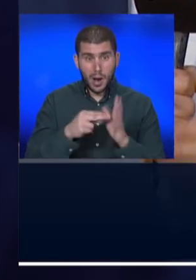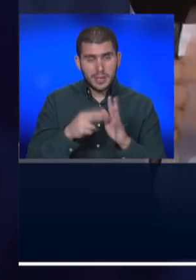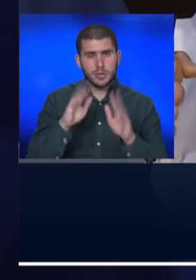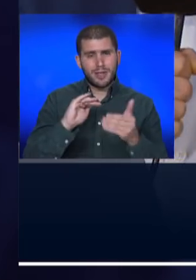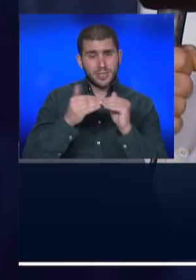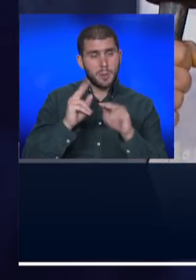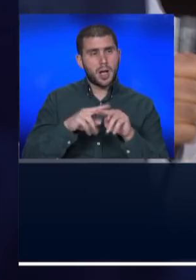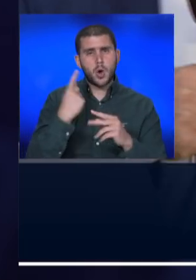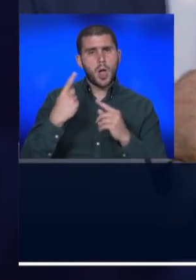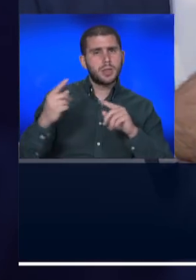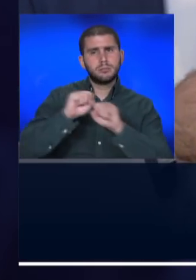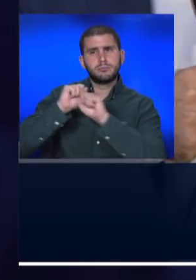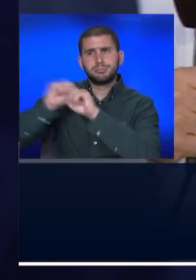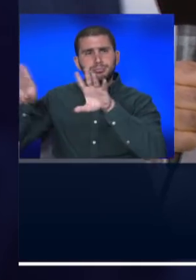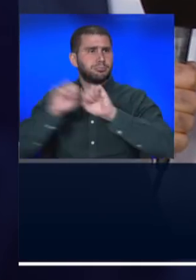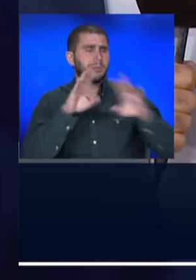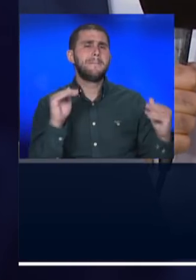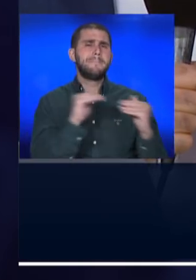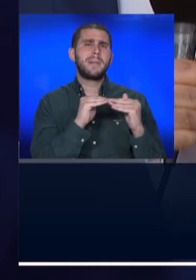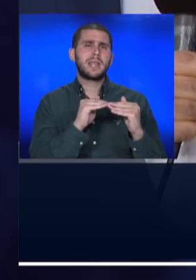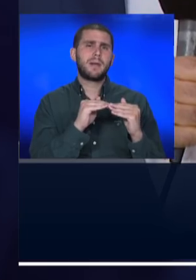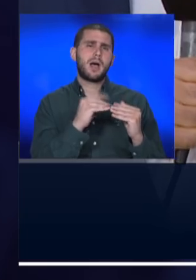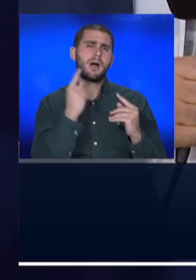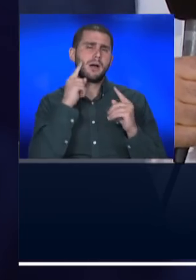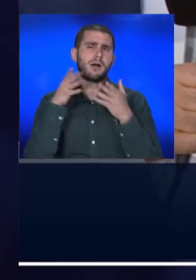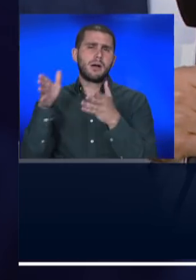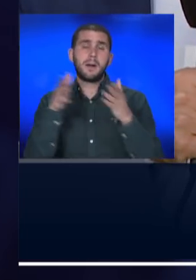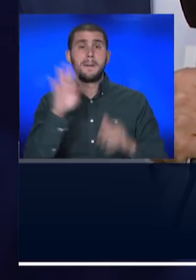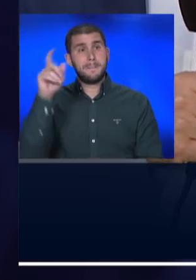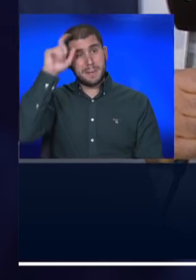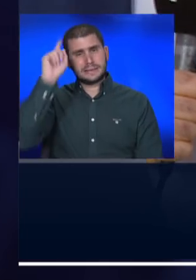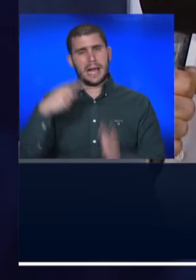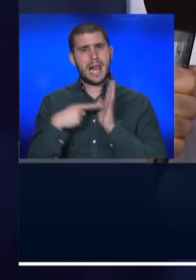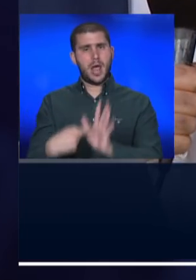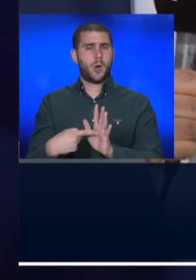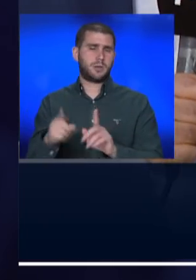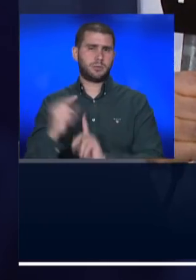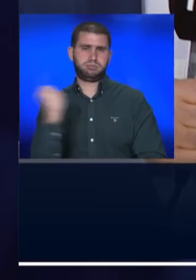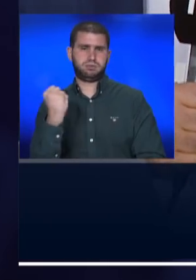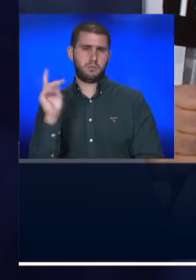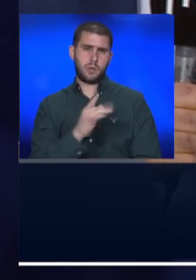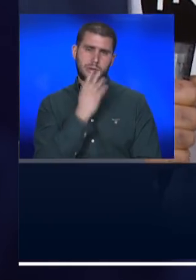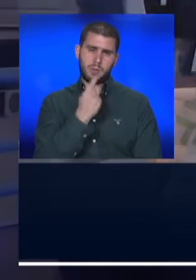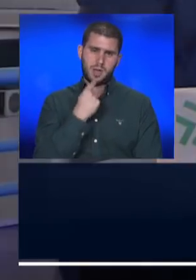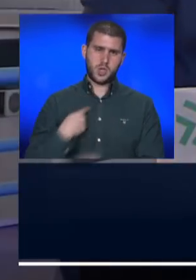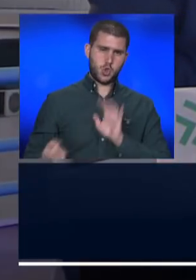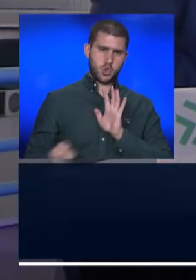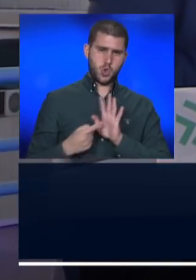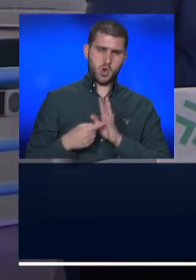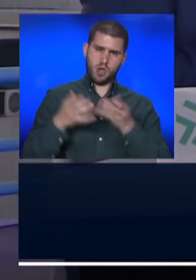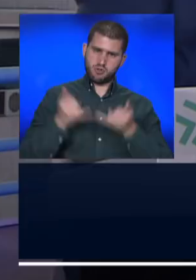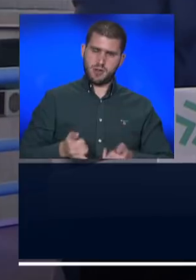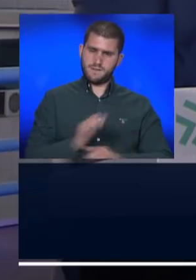הודעה שמתאימה לקהל שלו בבית. ביידן צריך להראות שהוא... אתה יודע, תקיף מול ישראל ואומר, אני דורש עכשיו עצירה מיד... כן, כי